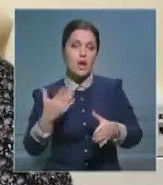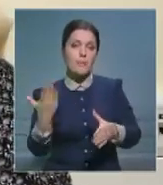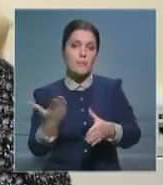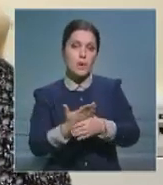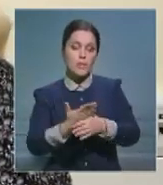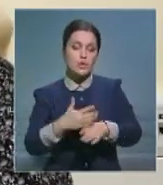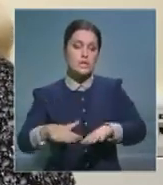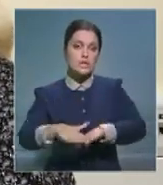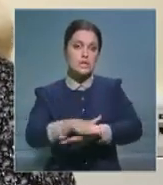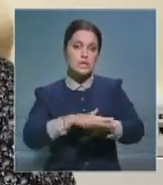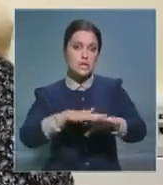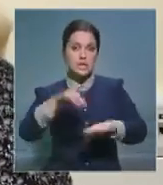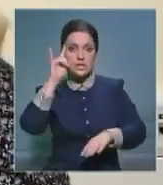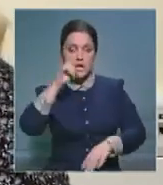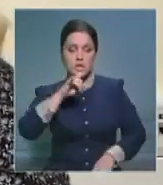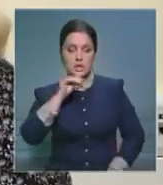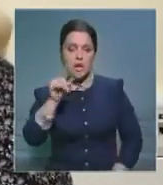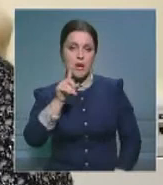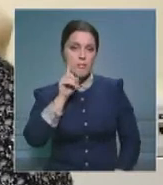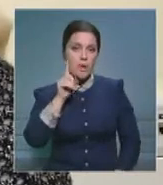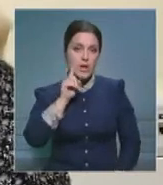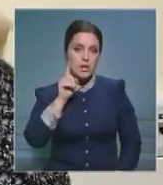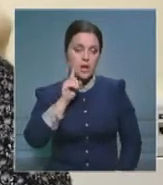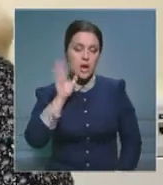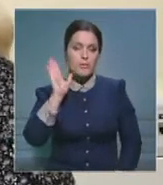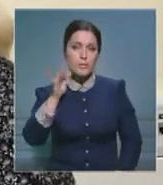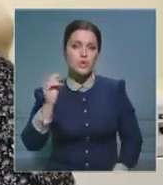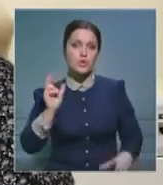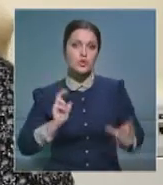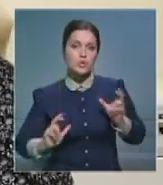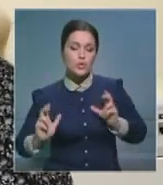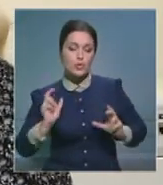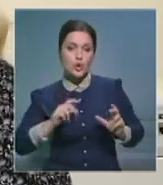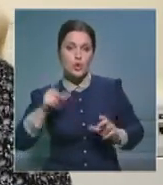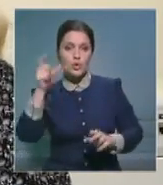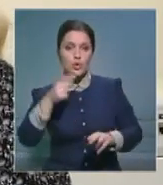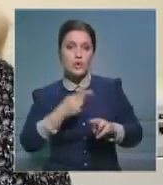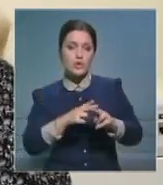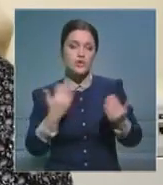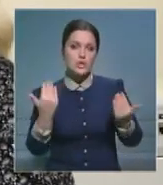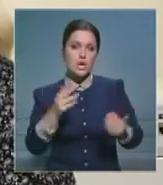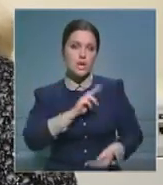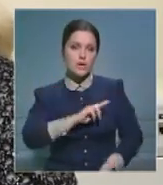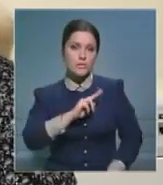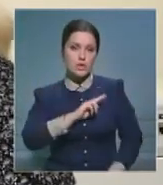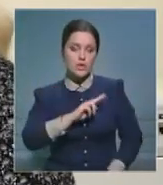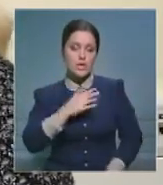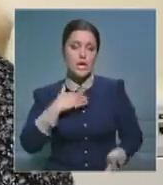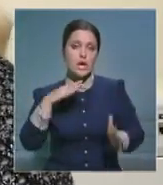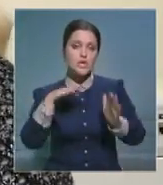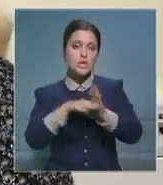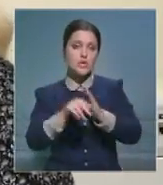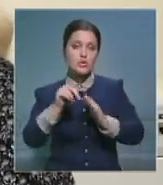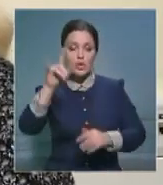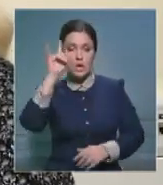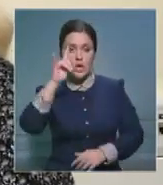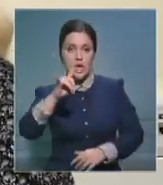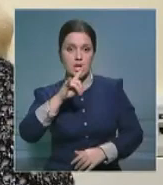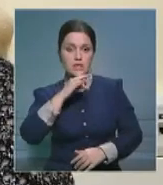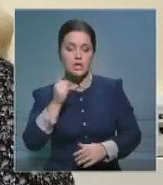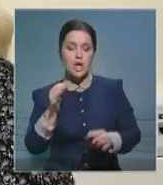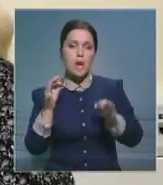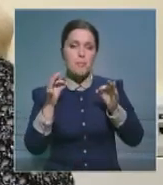населению Казахстана, молодежи, в основном студентам и людям, которые сейчас работают. Я считаю, что Казахстан